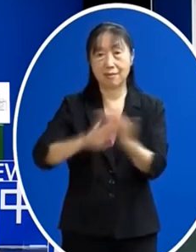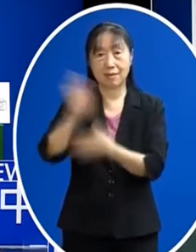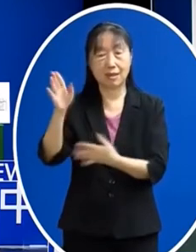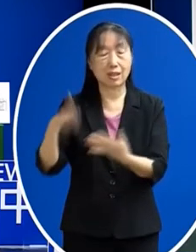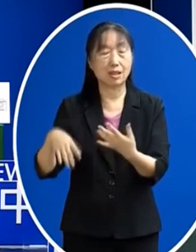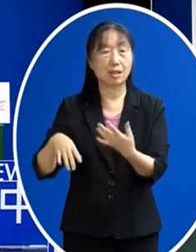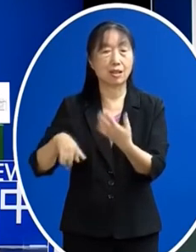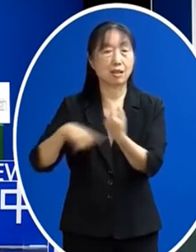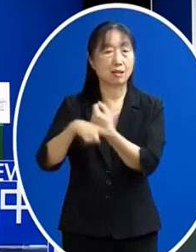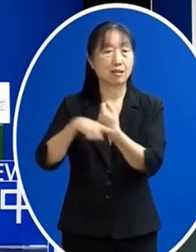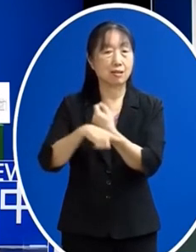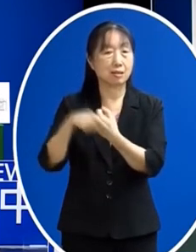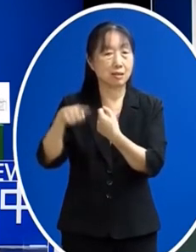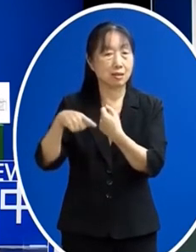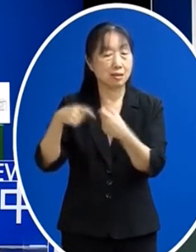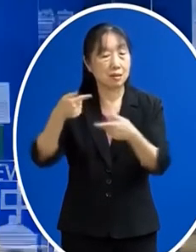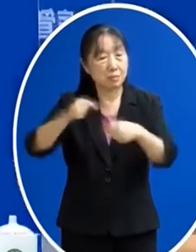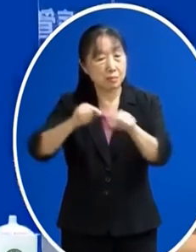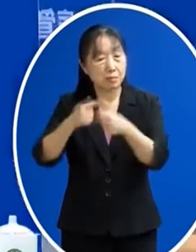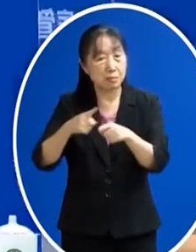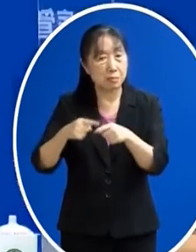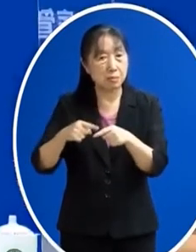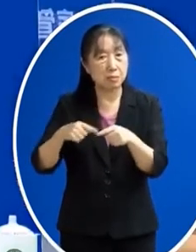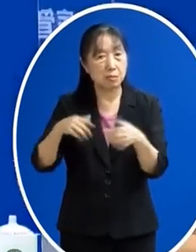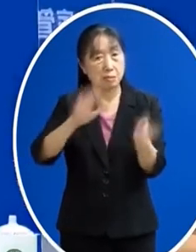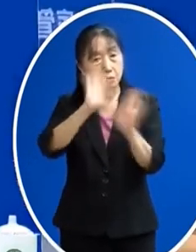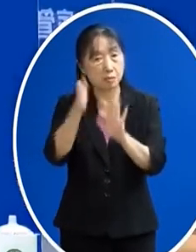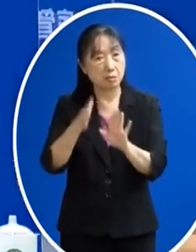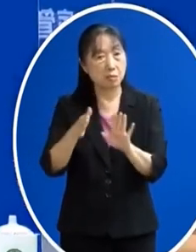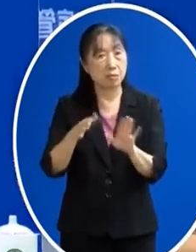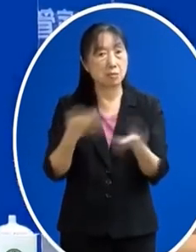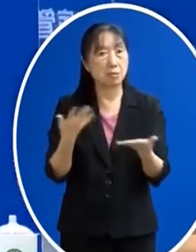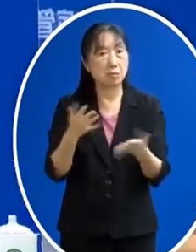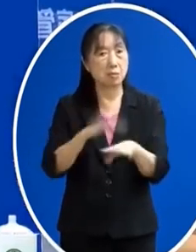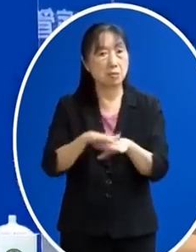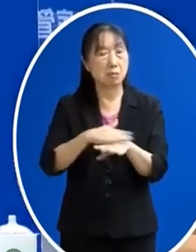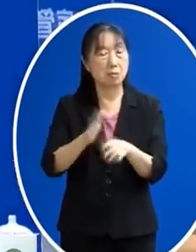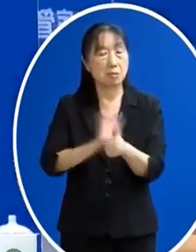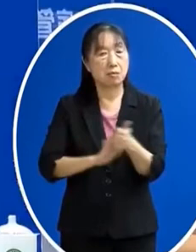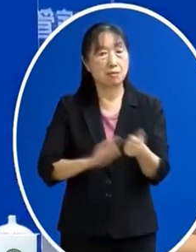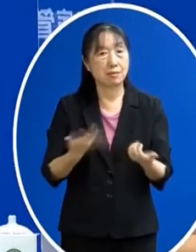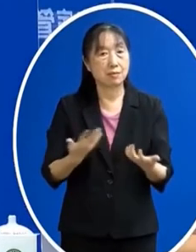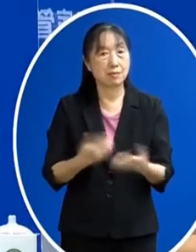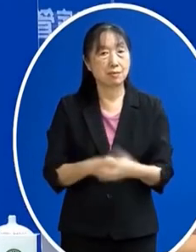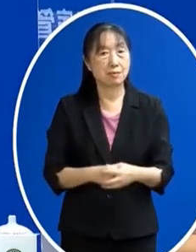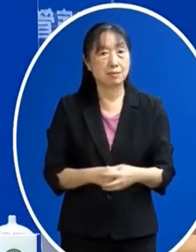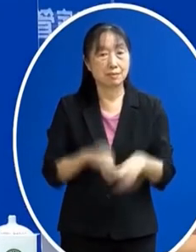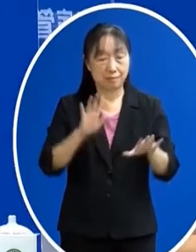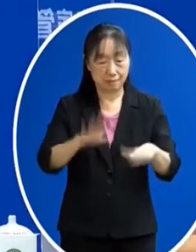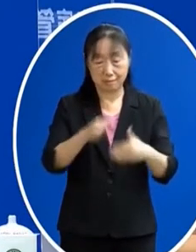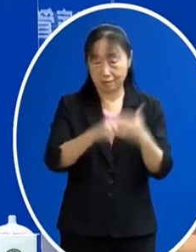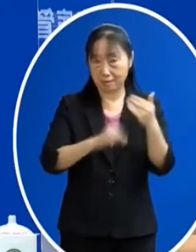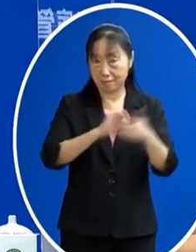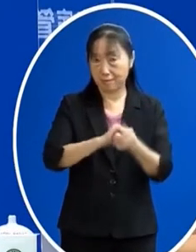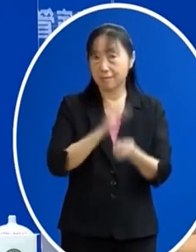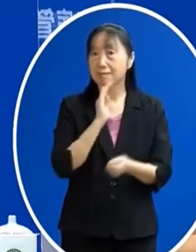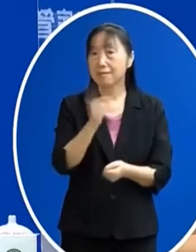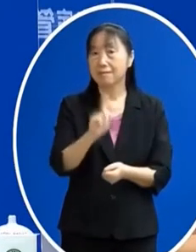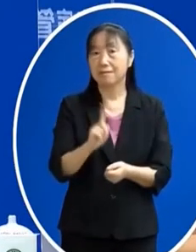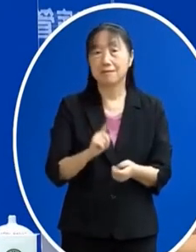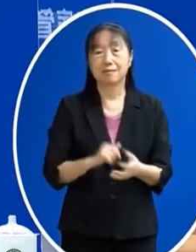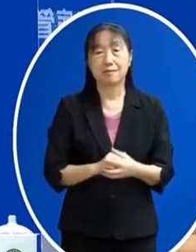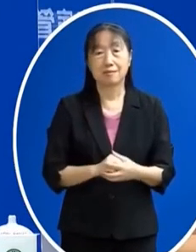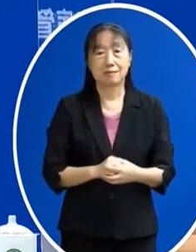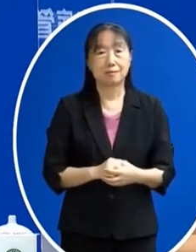实验的进行跟把关，谢谢。 我想我们现在的规定是只